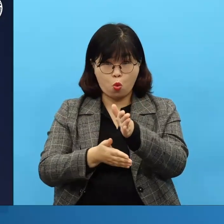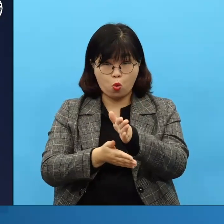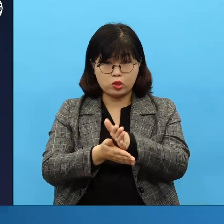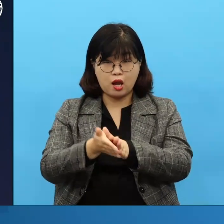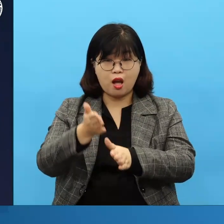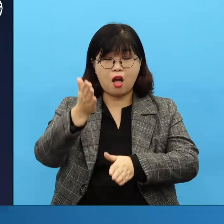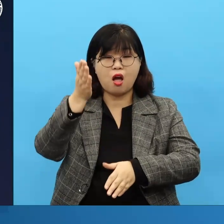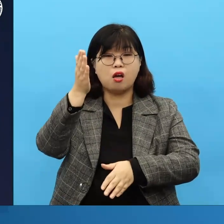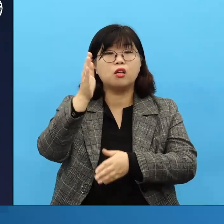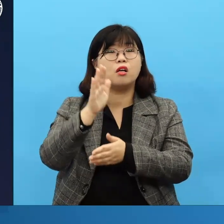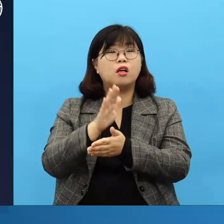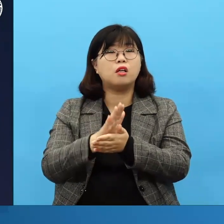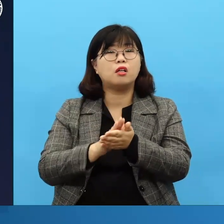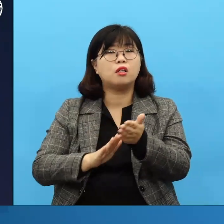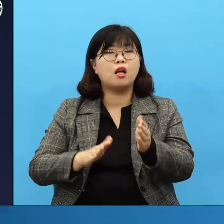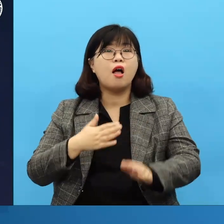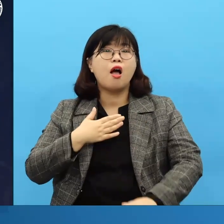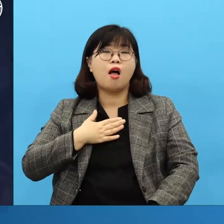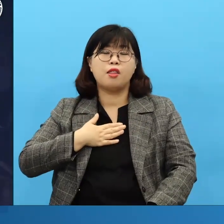없도다.